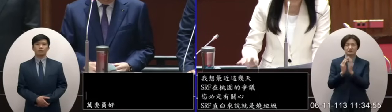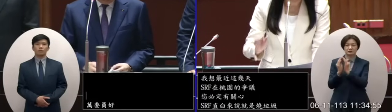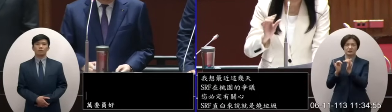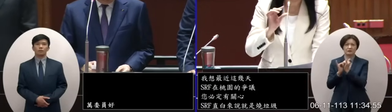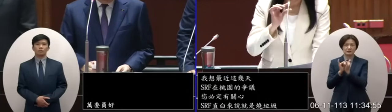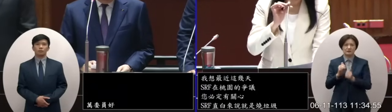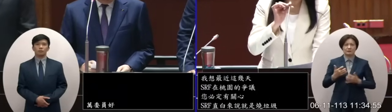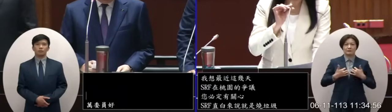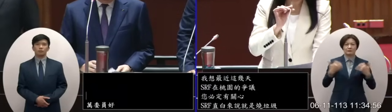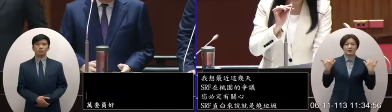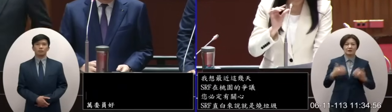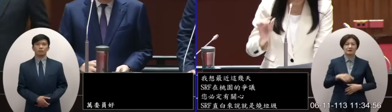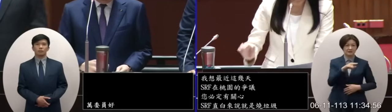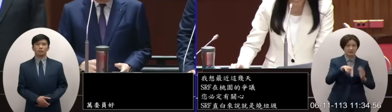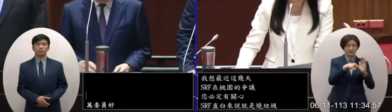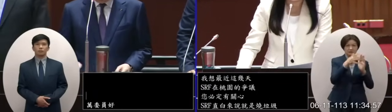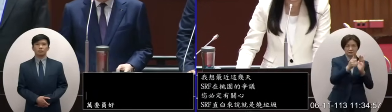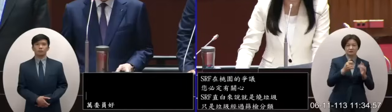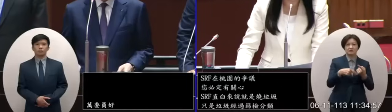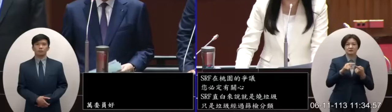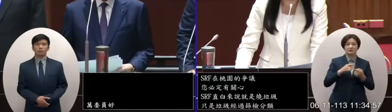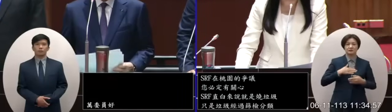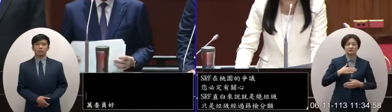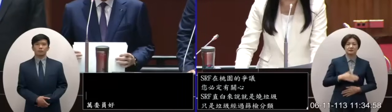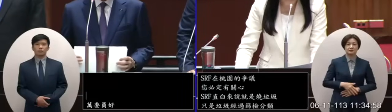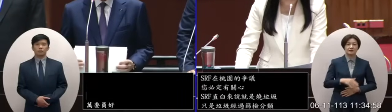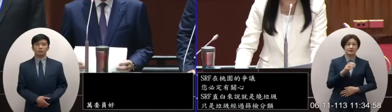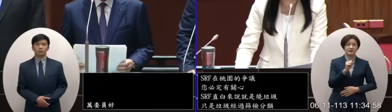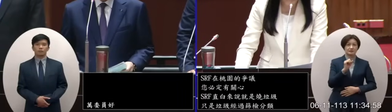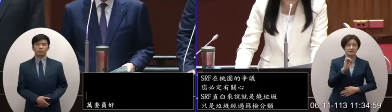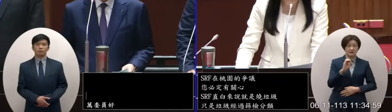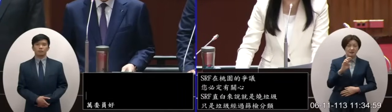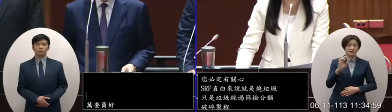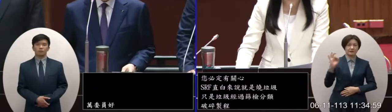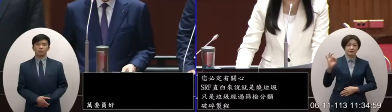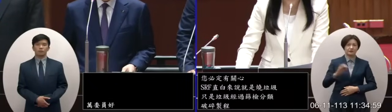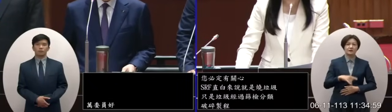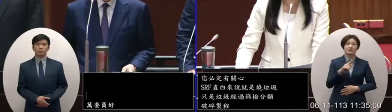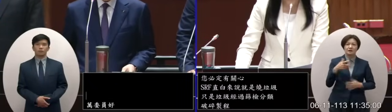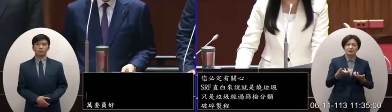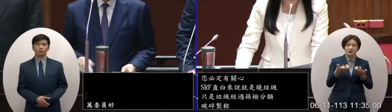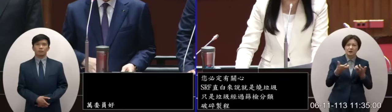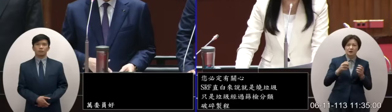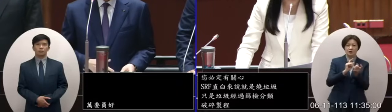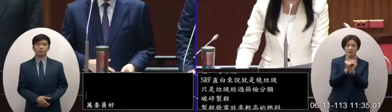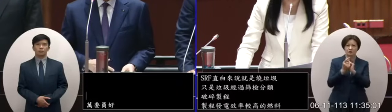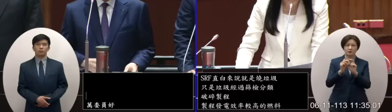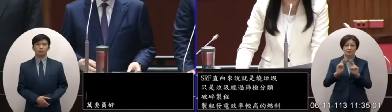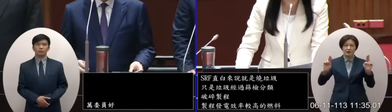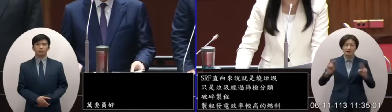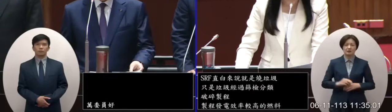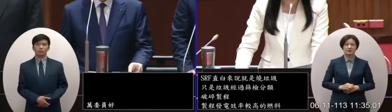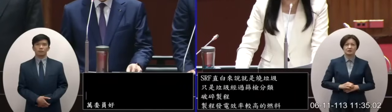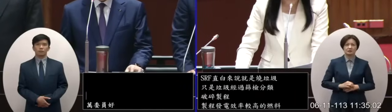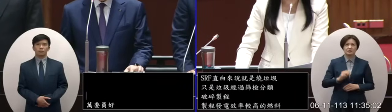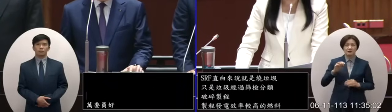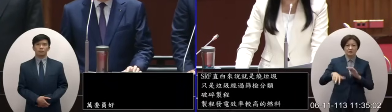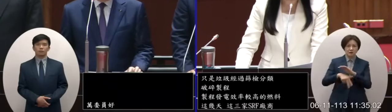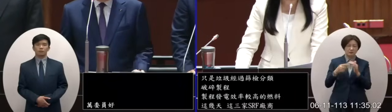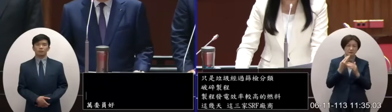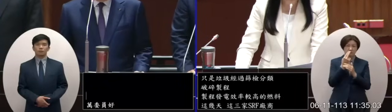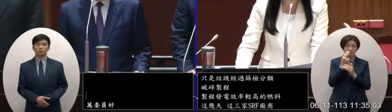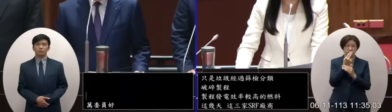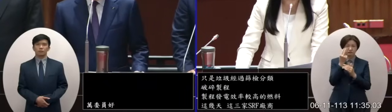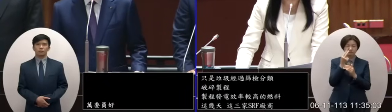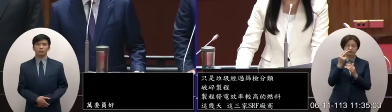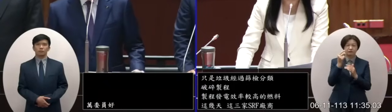院长有了解那这当然是因为在 SRF 的制程过程当中，跟燃烧发电都可能会产生空污，而我们